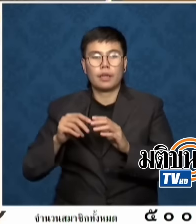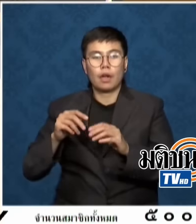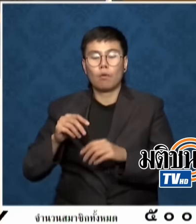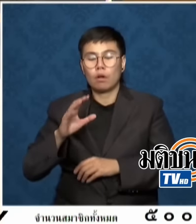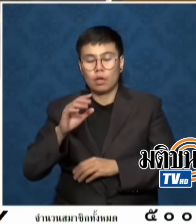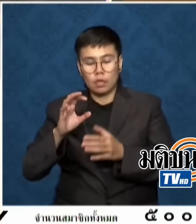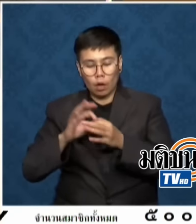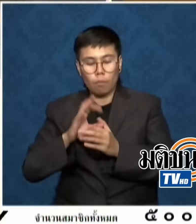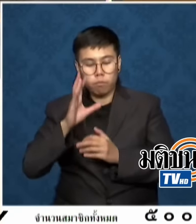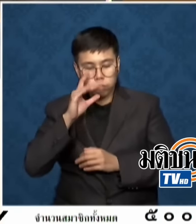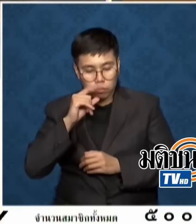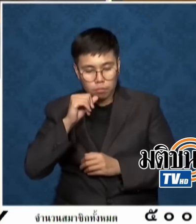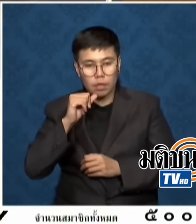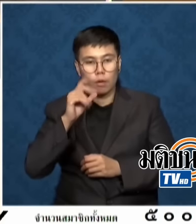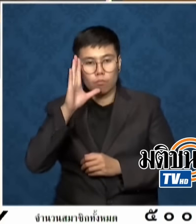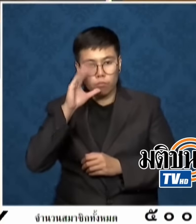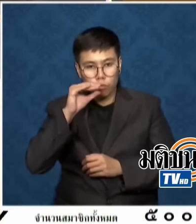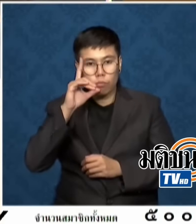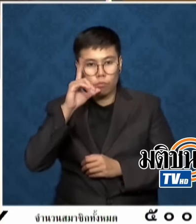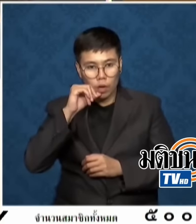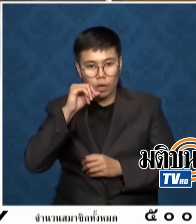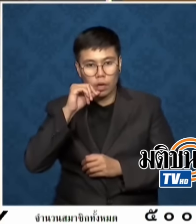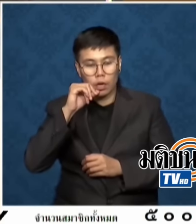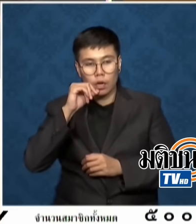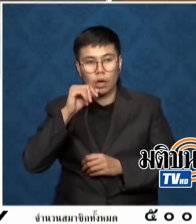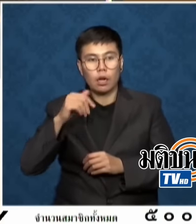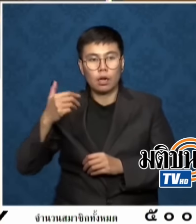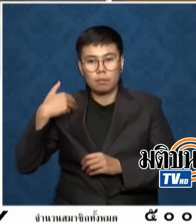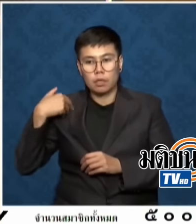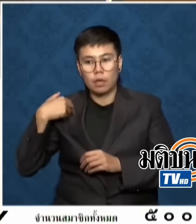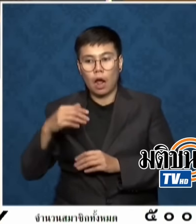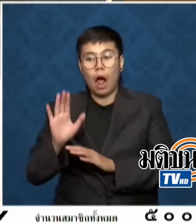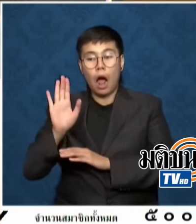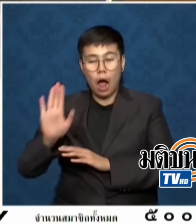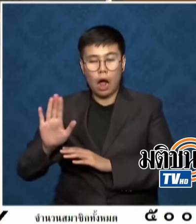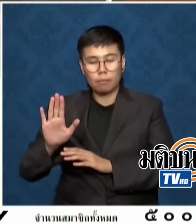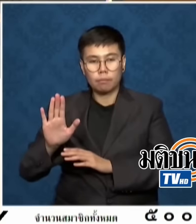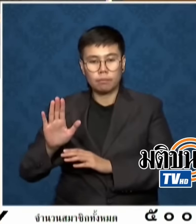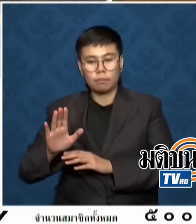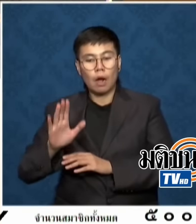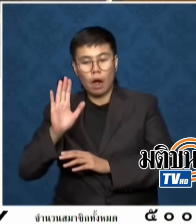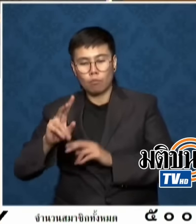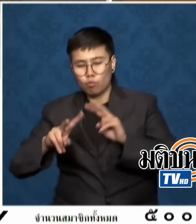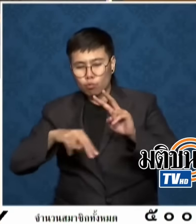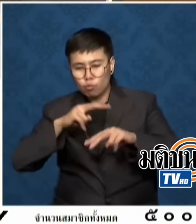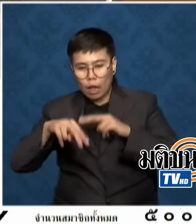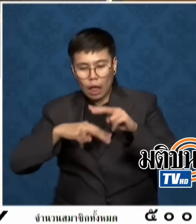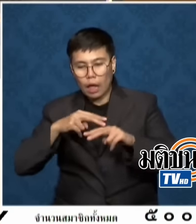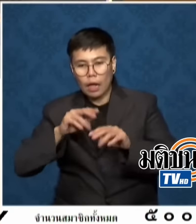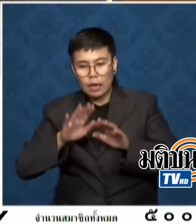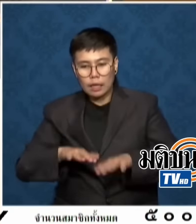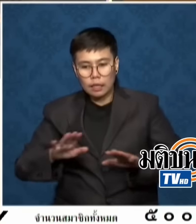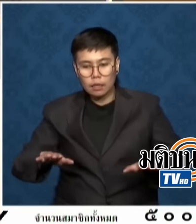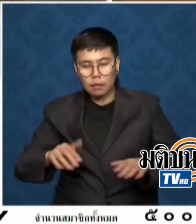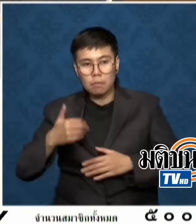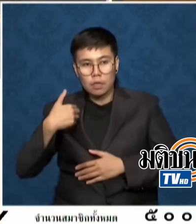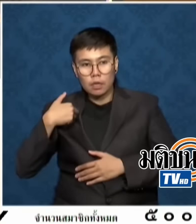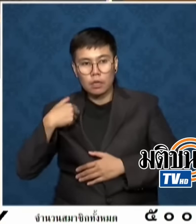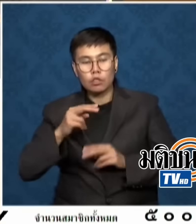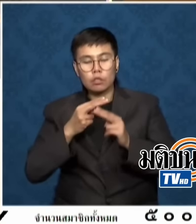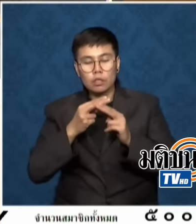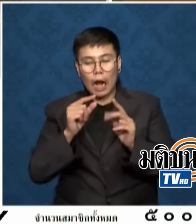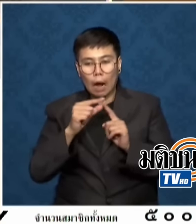ามารดาหรือบุคคลที่เคยเป็นคนที่มีข้อจำกัดหรือข้อห้ามที่ไม่ให้เป็นผู้ปกครองเนี่ยนะคะถ้ามีเฉพาะคำว่าบิดามาร